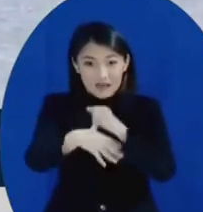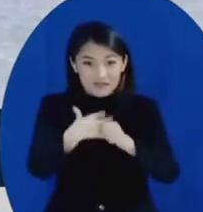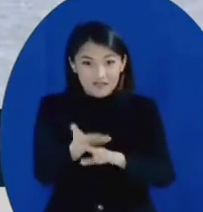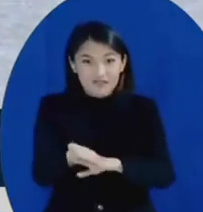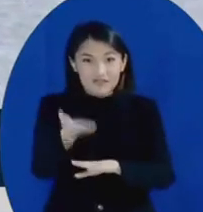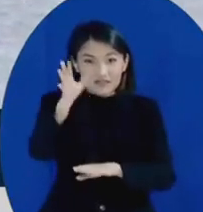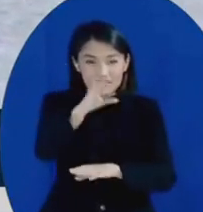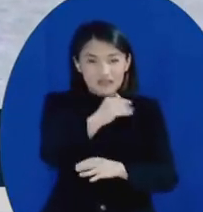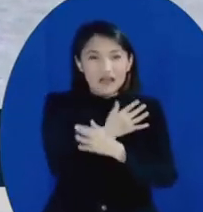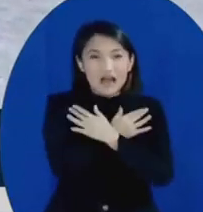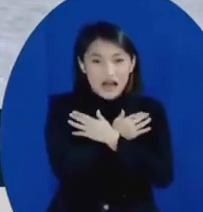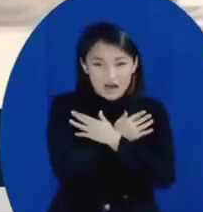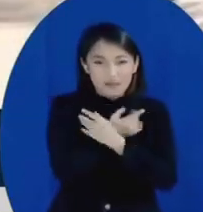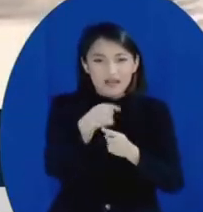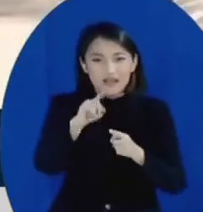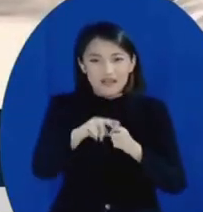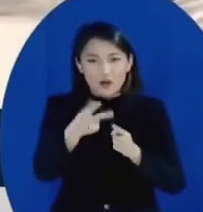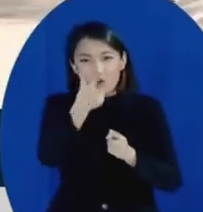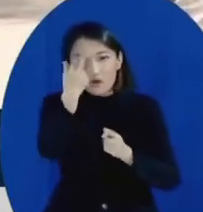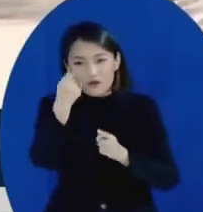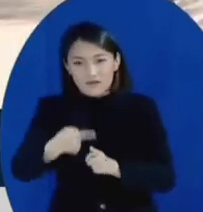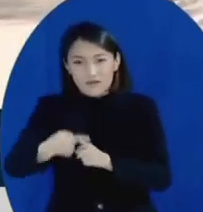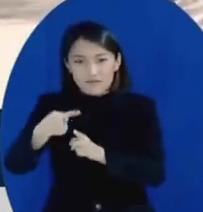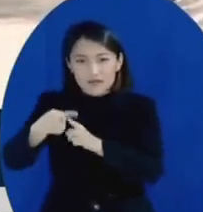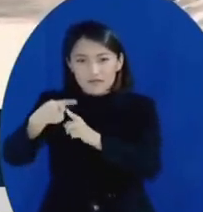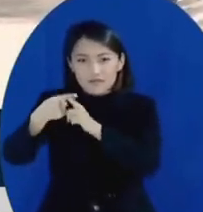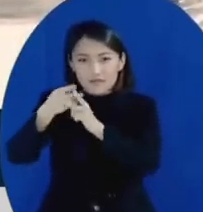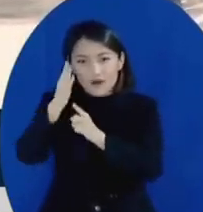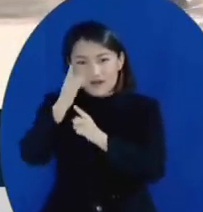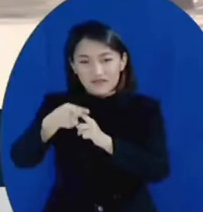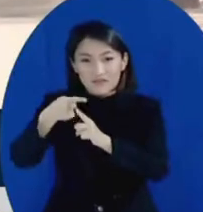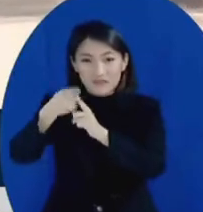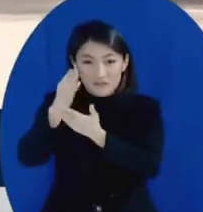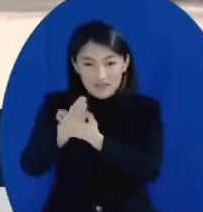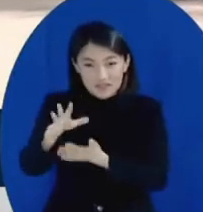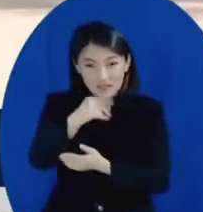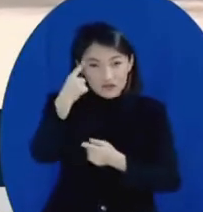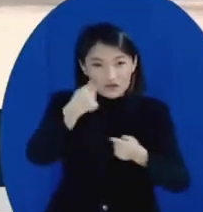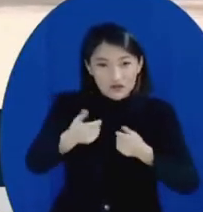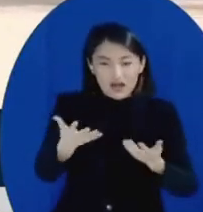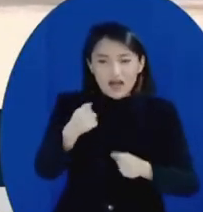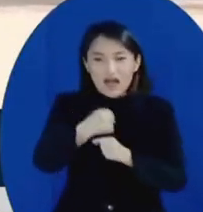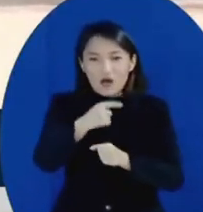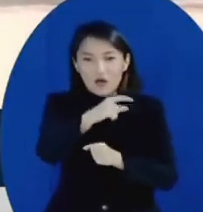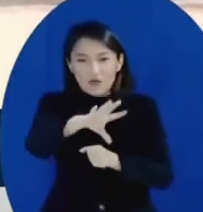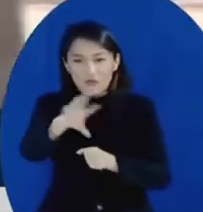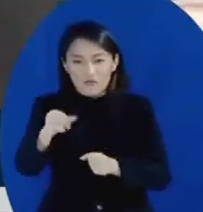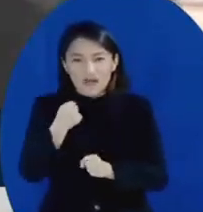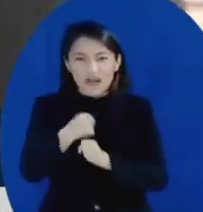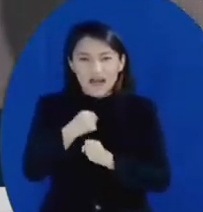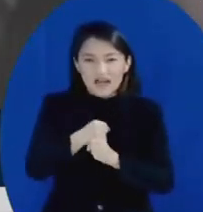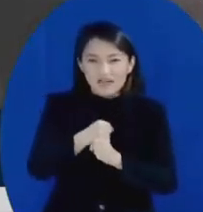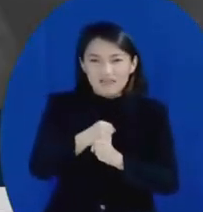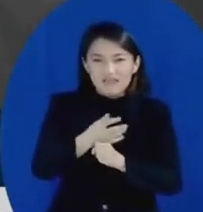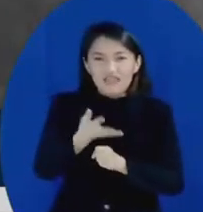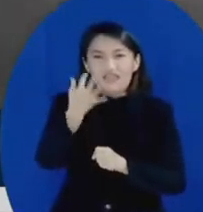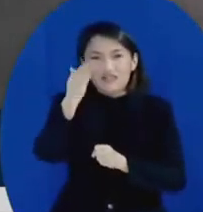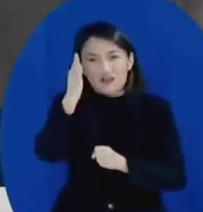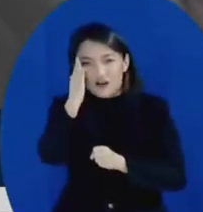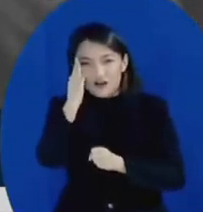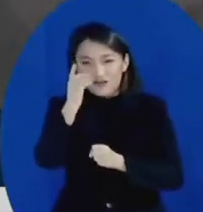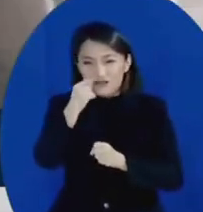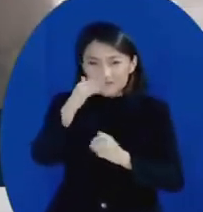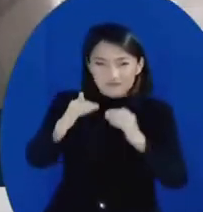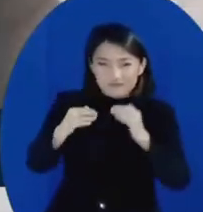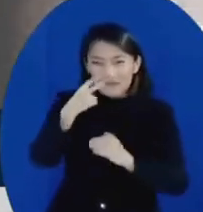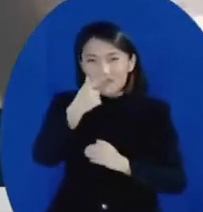амралтын хоногийг 3 хоногоор үе шаттайгаар нэмэгдүүлэх хуульчилгээ. За энэ зохицуулалт ажилчдын ачааллыг тэнцвүүлж чаддгүй буюу шинээр ажилд орж байгаа иргэдэд